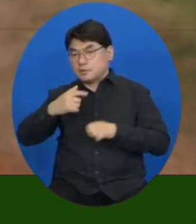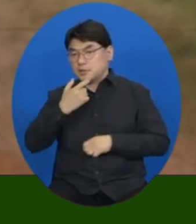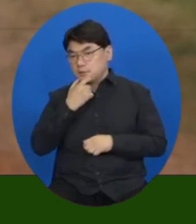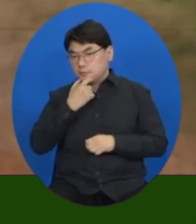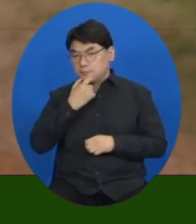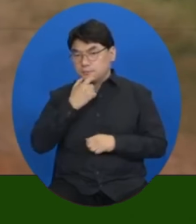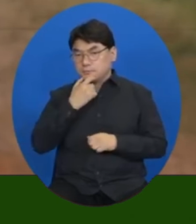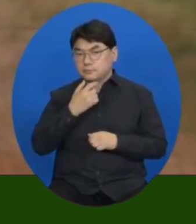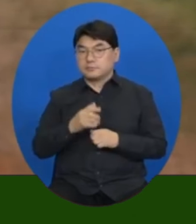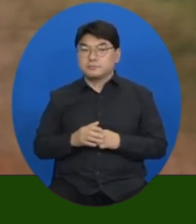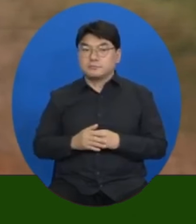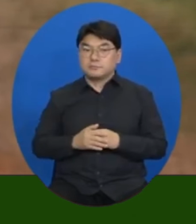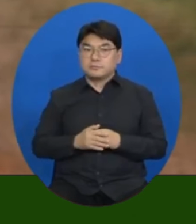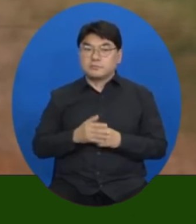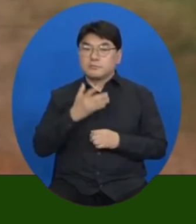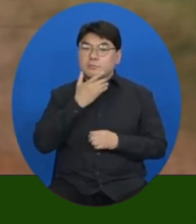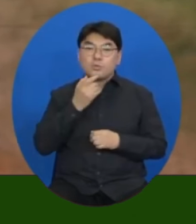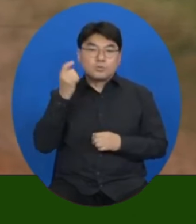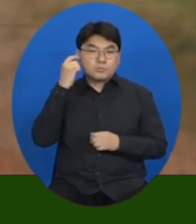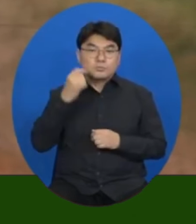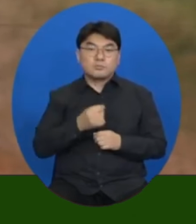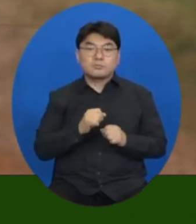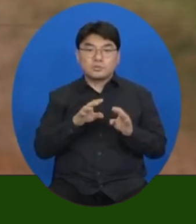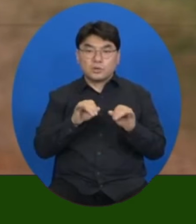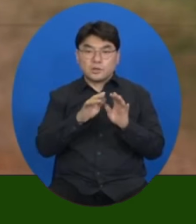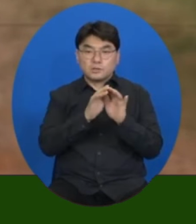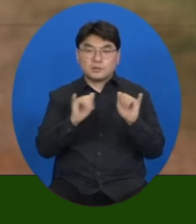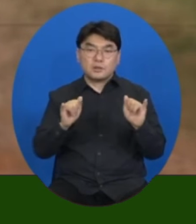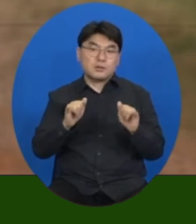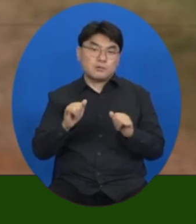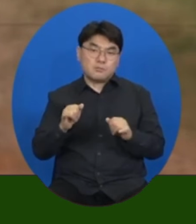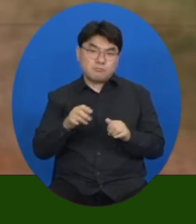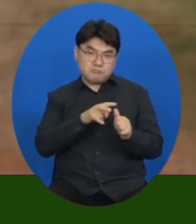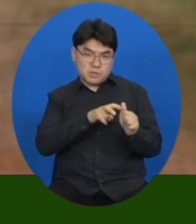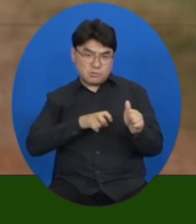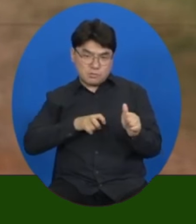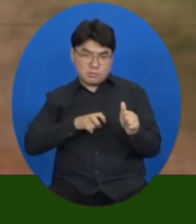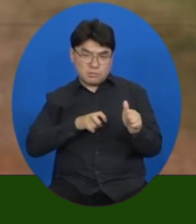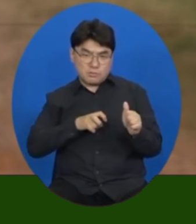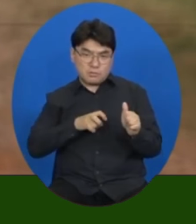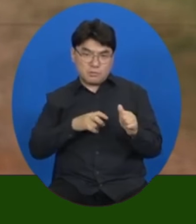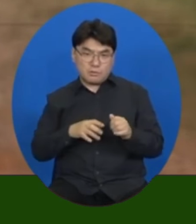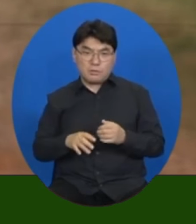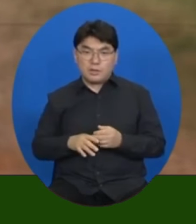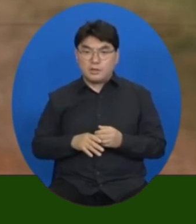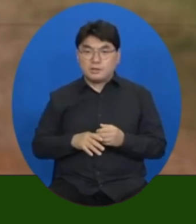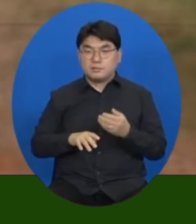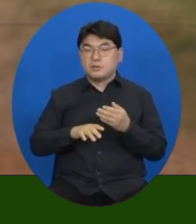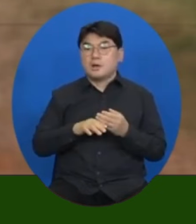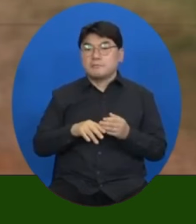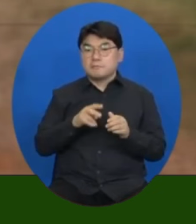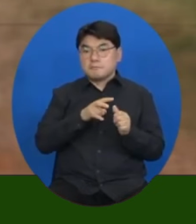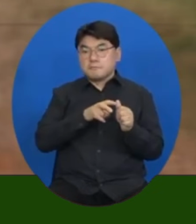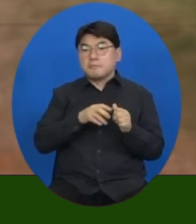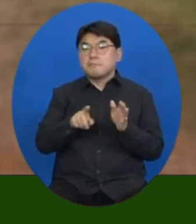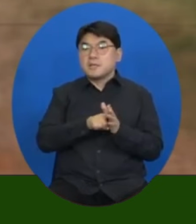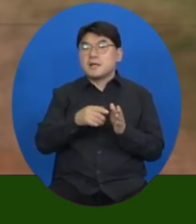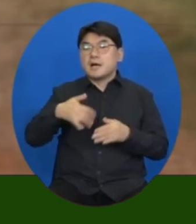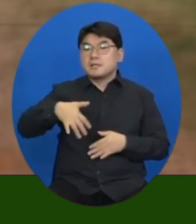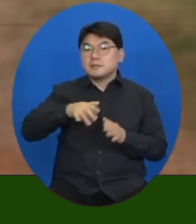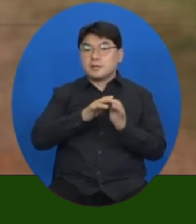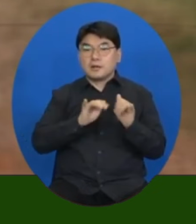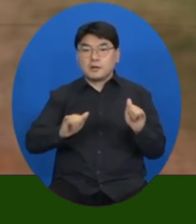그래서 복음 전한 자들을 미워합니다 안 믿는 사람들에게 복음을 전해 보면 거절하죠 심지어